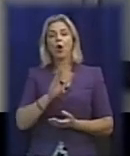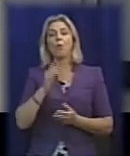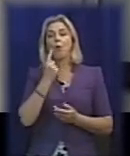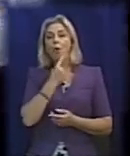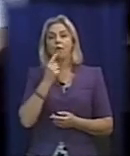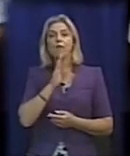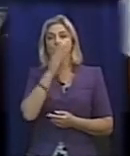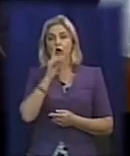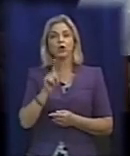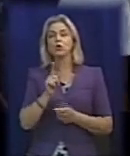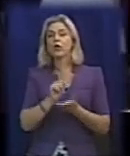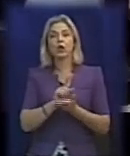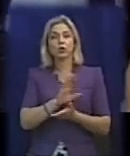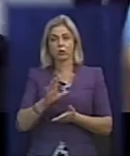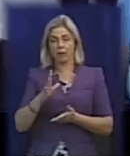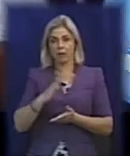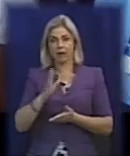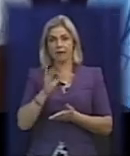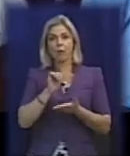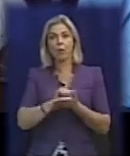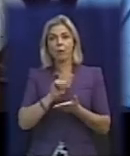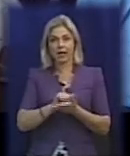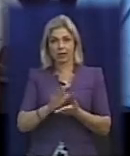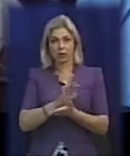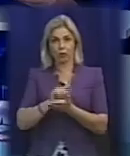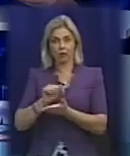має бути в публікаціях в ЗМІ, навчали в Миколаєві.